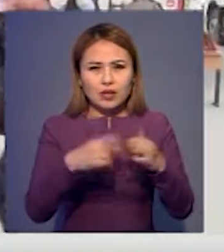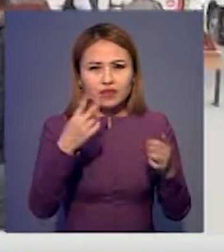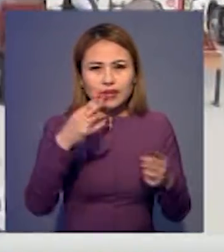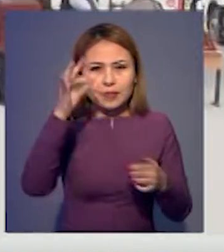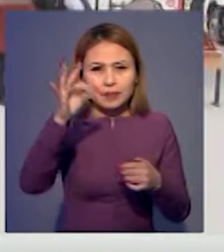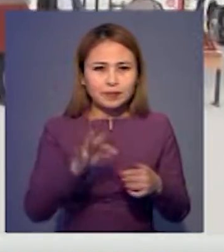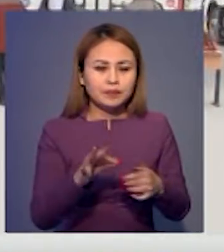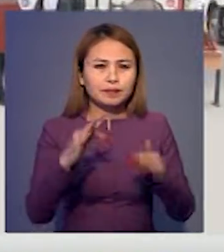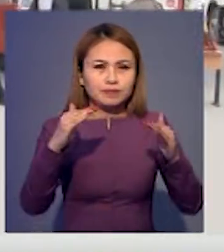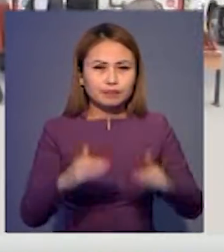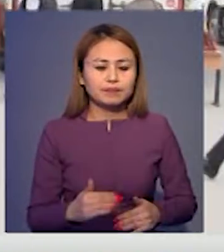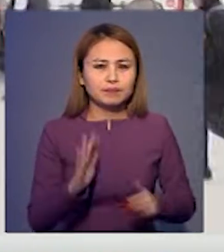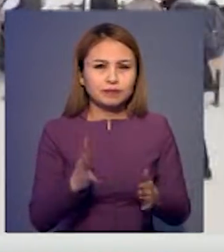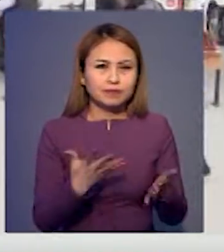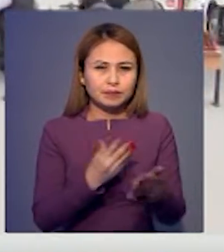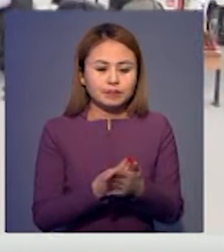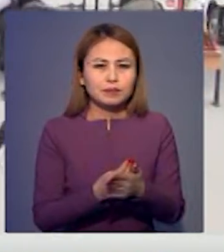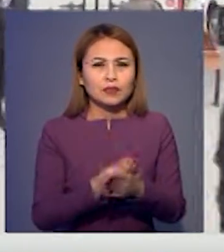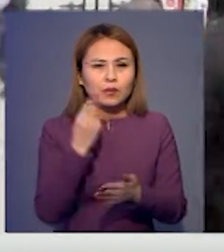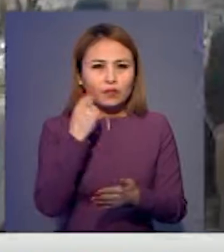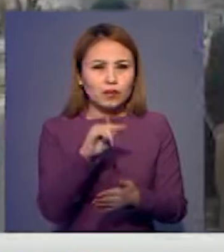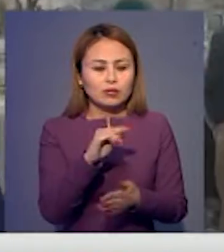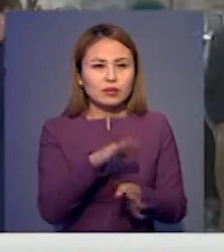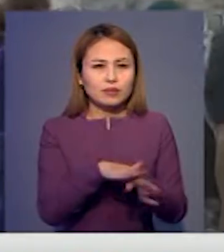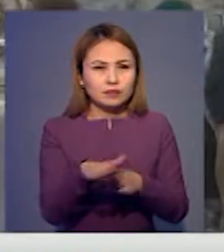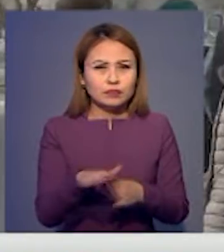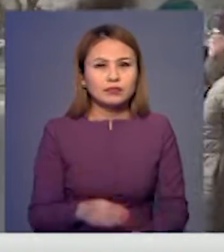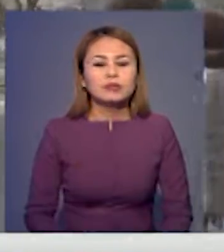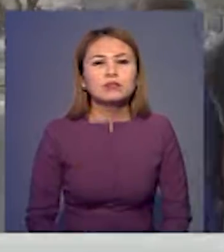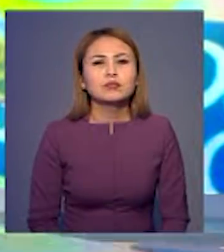20%-ға дейін төмен бағамен сатылып жатыр. Сапалы, қол жетімді.